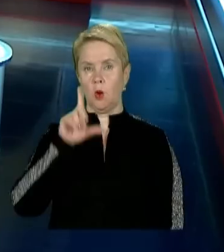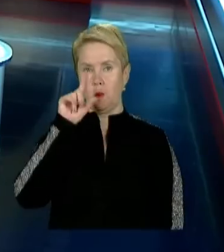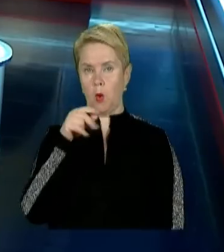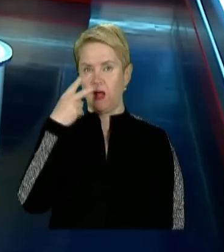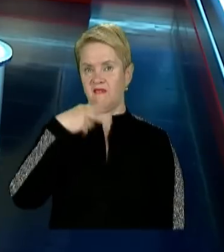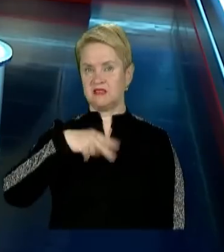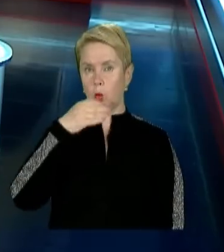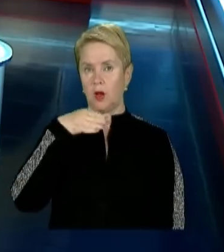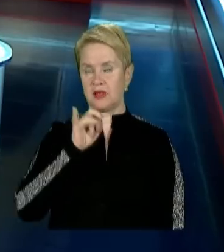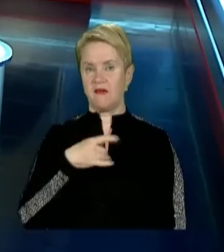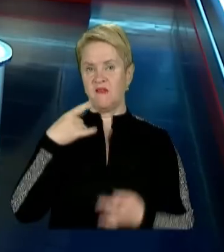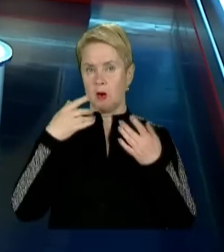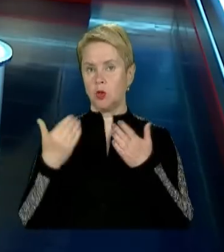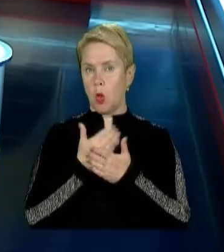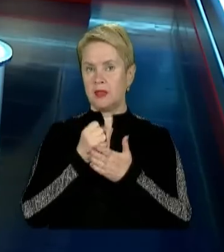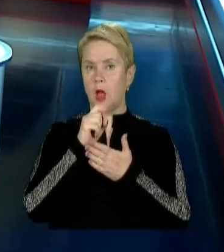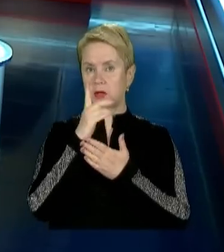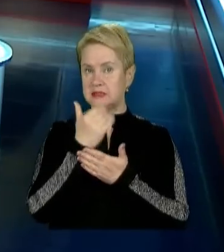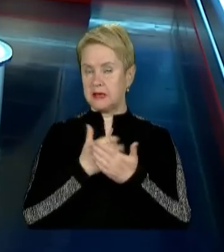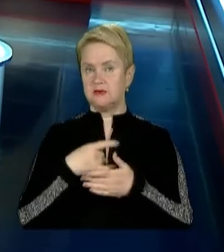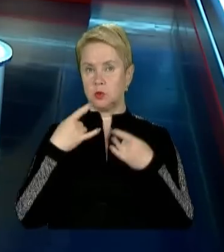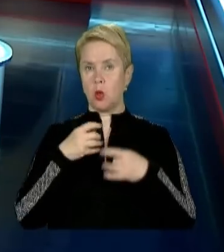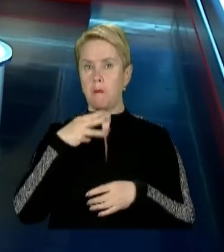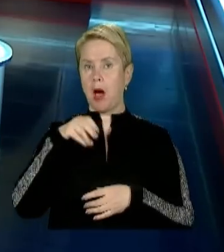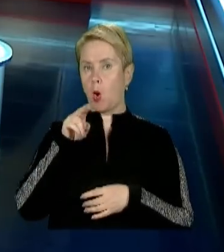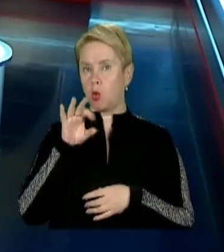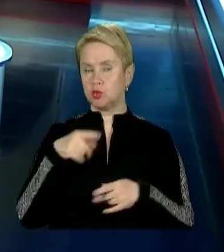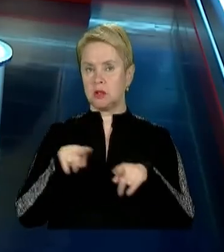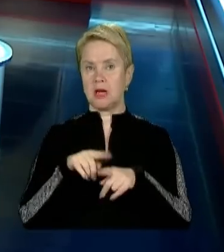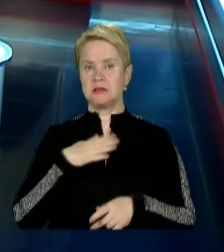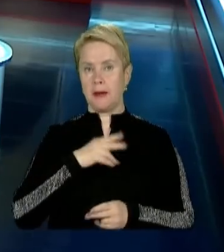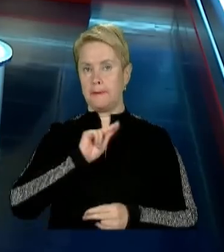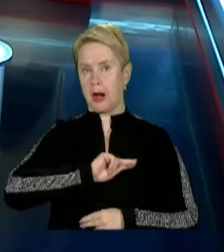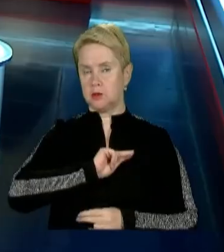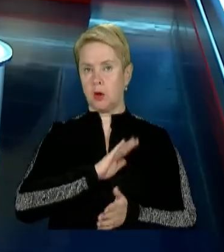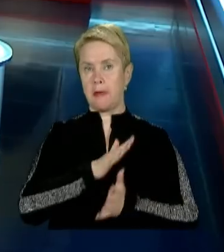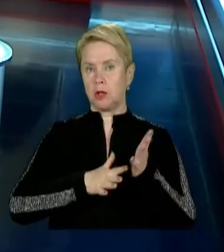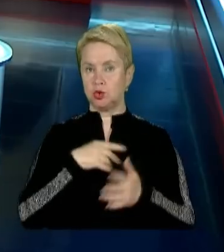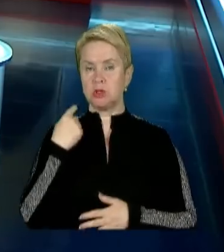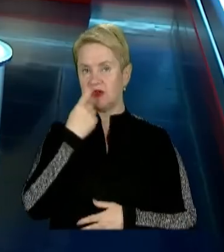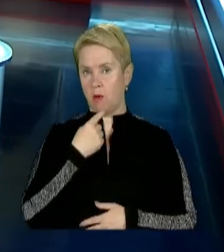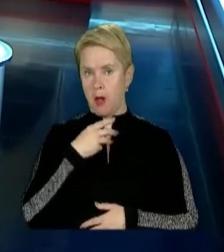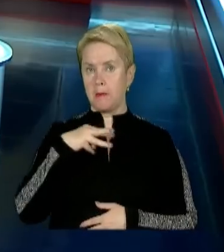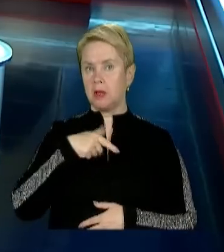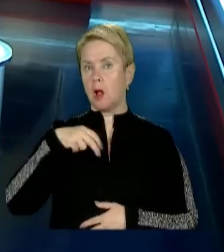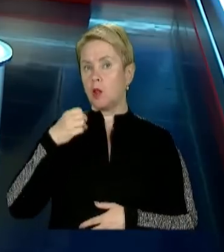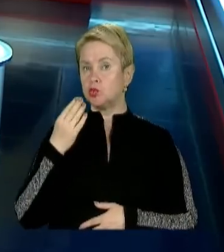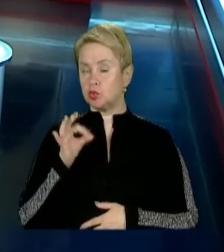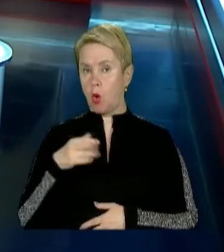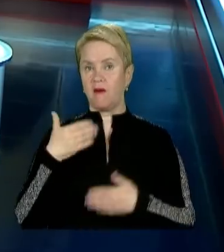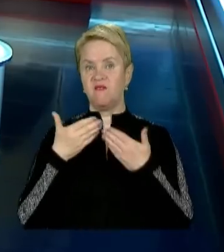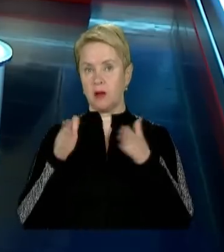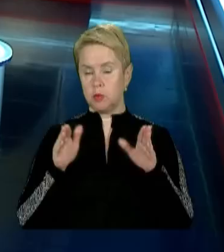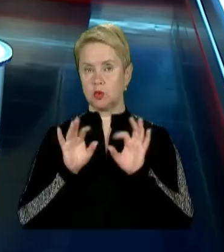Понеділок, 22 травня, в ефірі новини на 11-му. У студії Марко Ручка. Також з нами працює перекладачка жестової мови Мелітіна Глушко. І